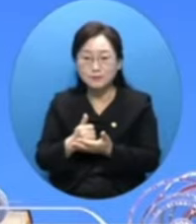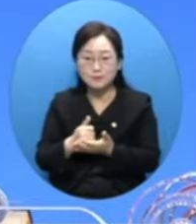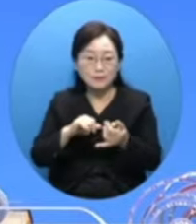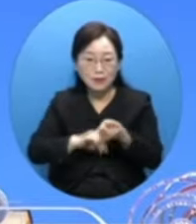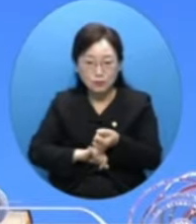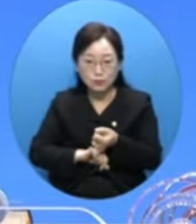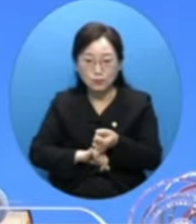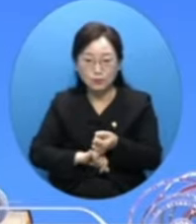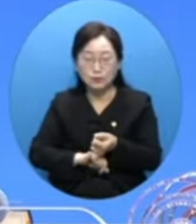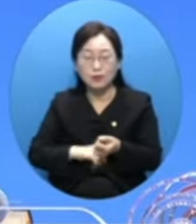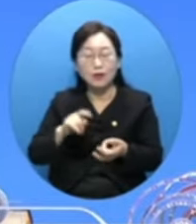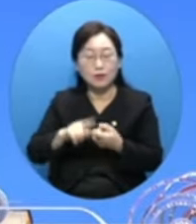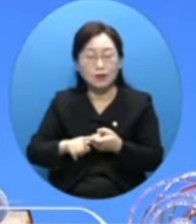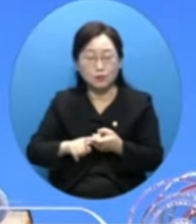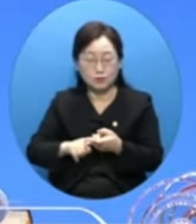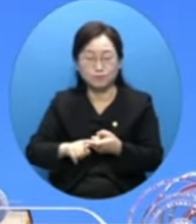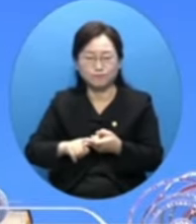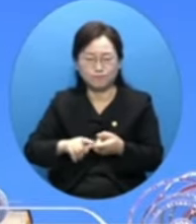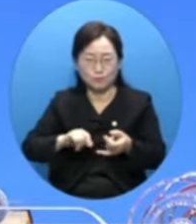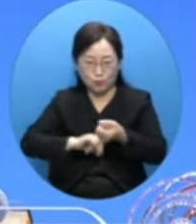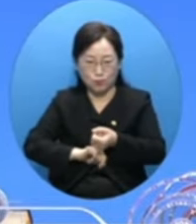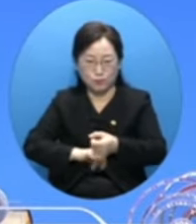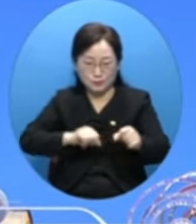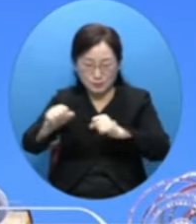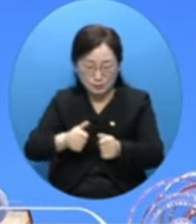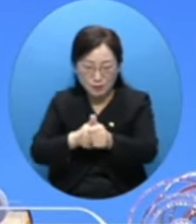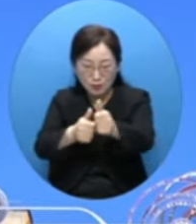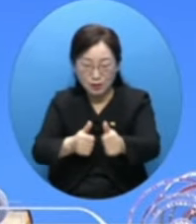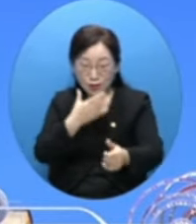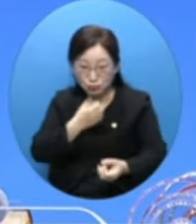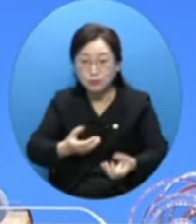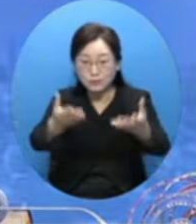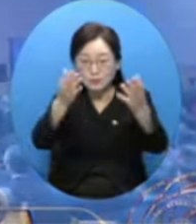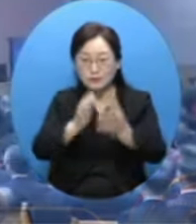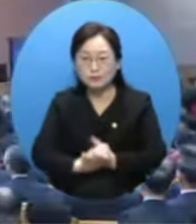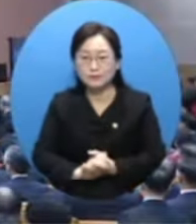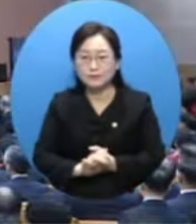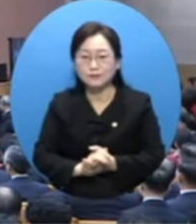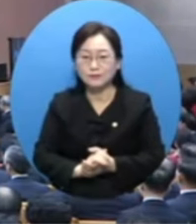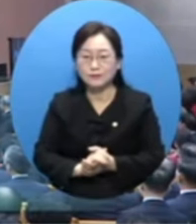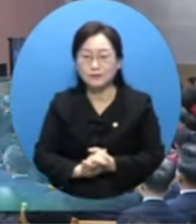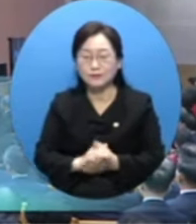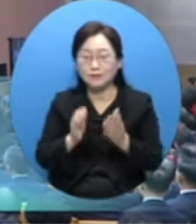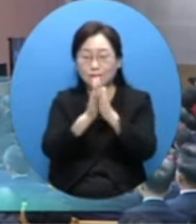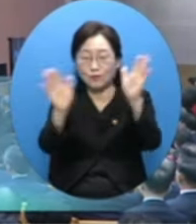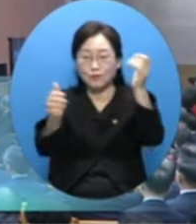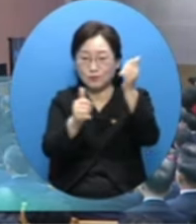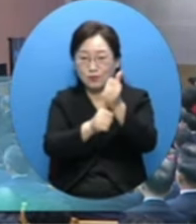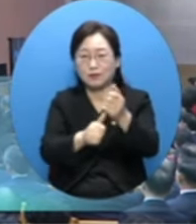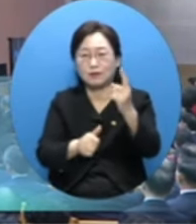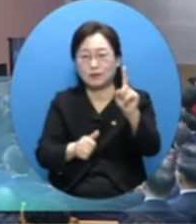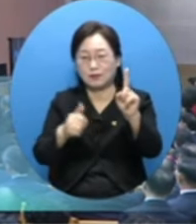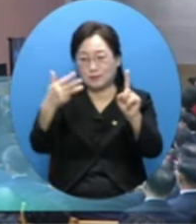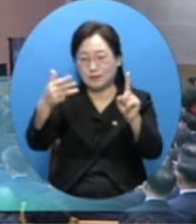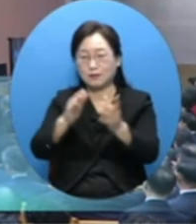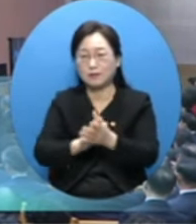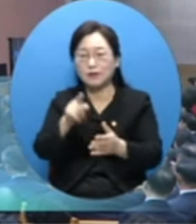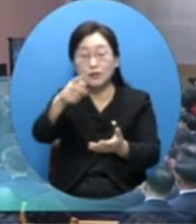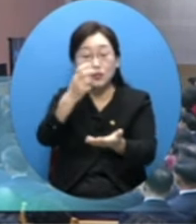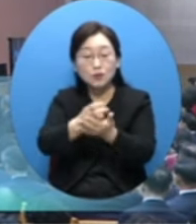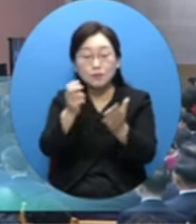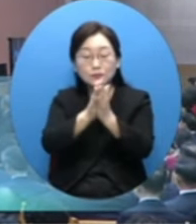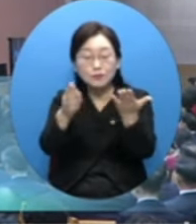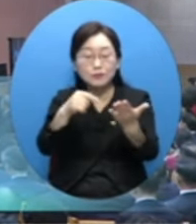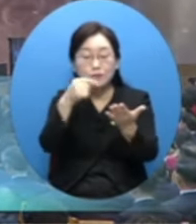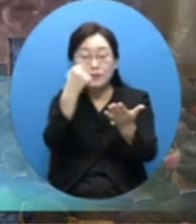잊지 말고 시행하는 여러분 모두 되기를 주님의 이름으로 축원합니다. 여호수아서 1장 8절은 말씀합니다. 이 율법책을 내